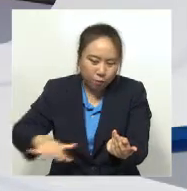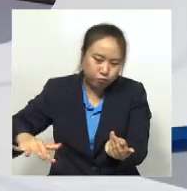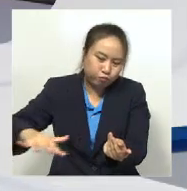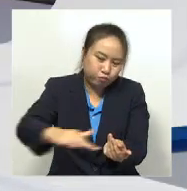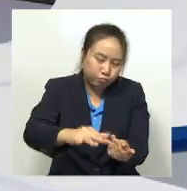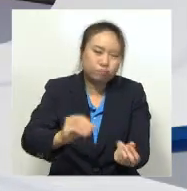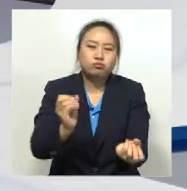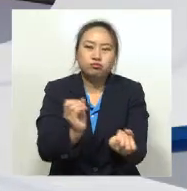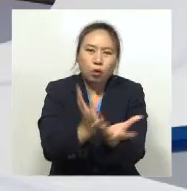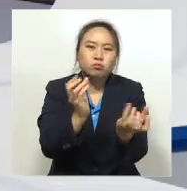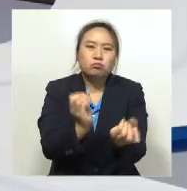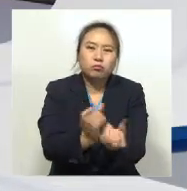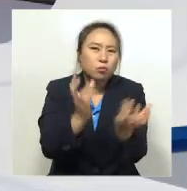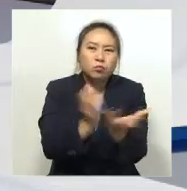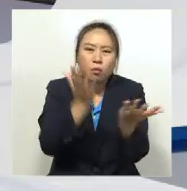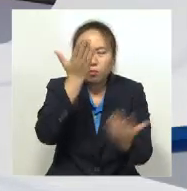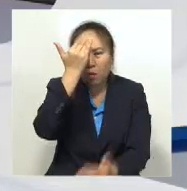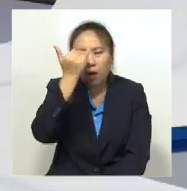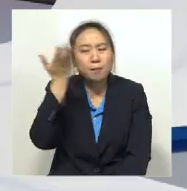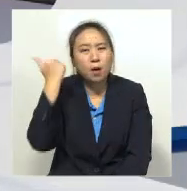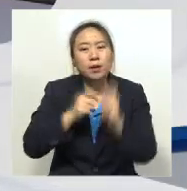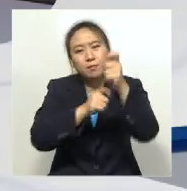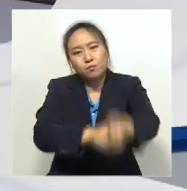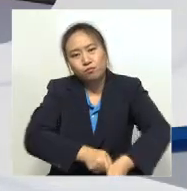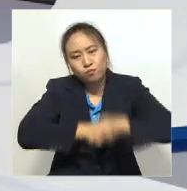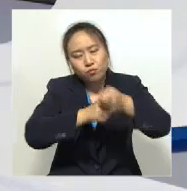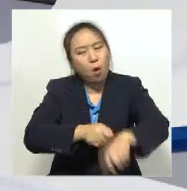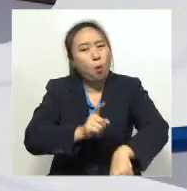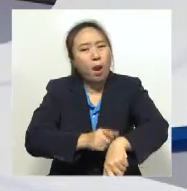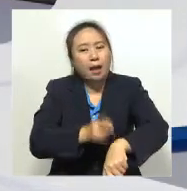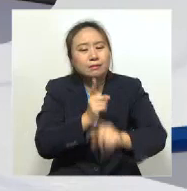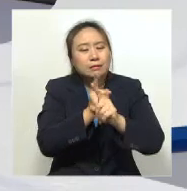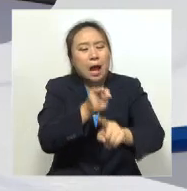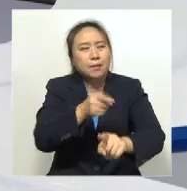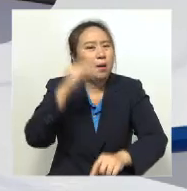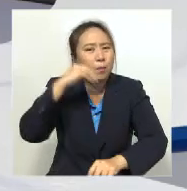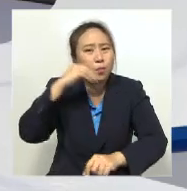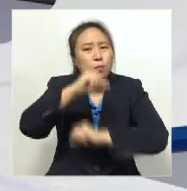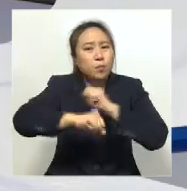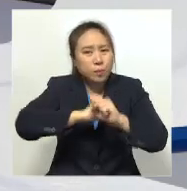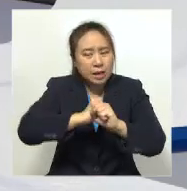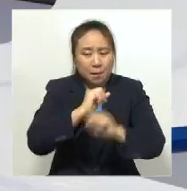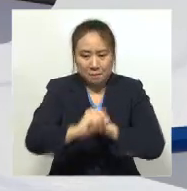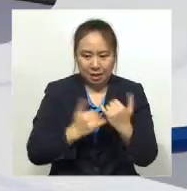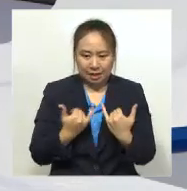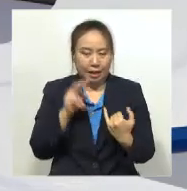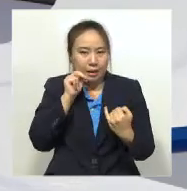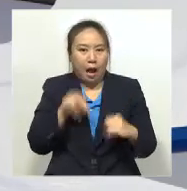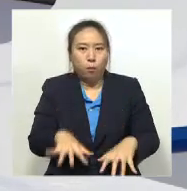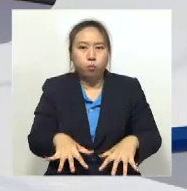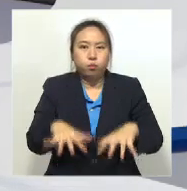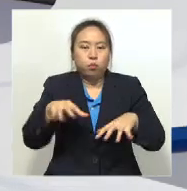ได้รับผลกระทบเนื่องจากว่าเรื่องของการเพาะปลูกที่ผ่านมาเพาะปลูกแบบนี้มาทุกปีแต่ปีนี้ปรากฏว่าน้ำมามากฝน